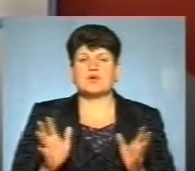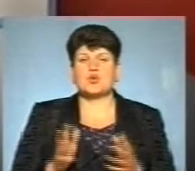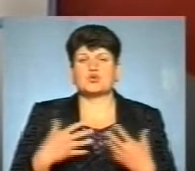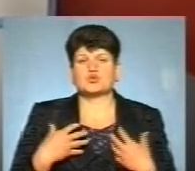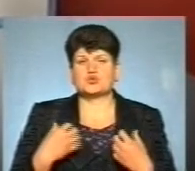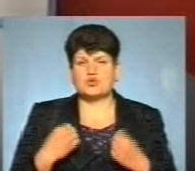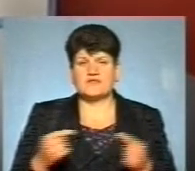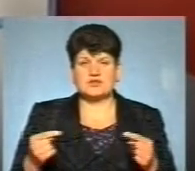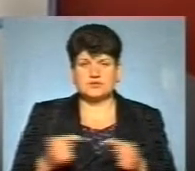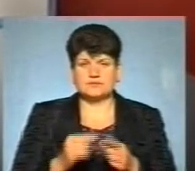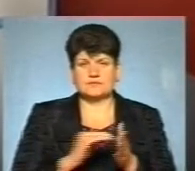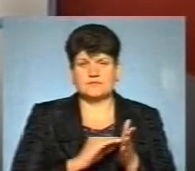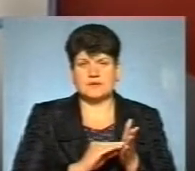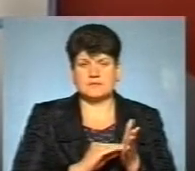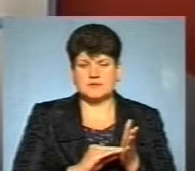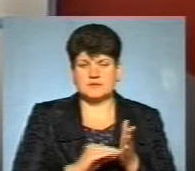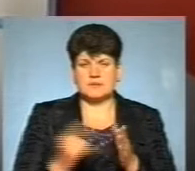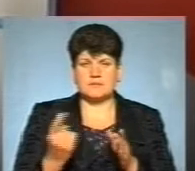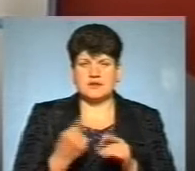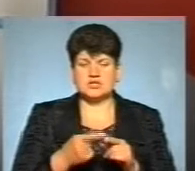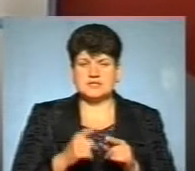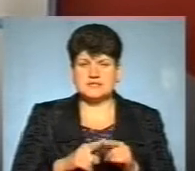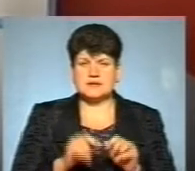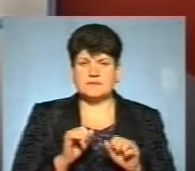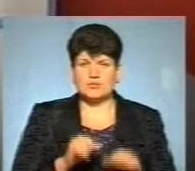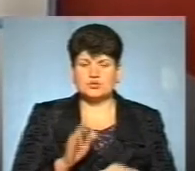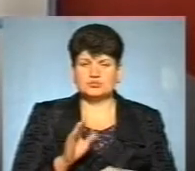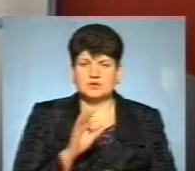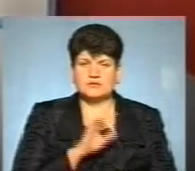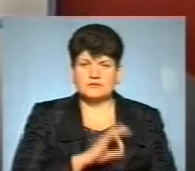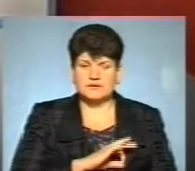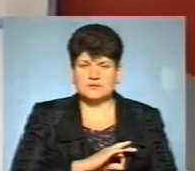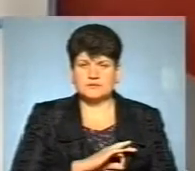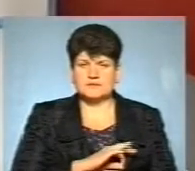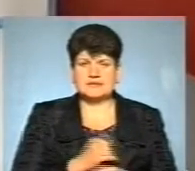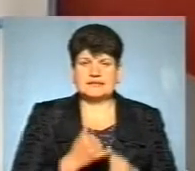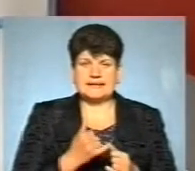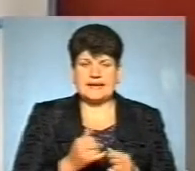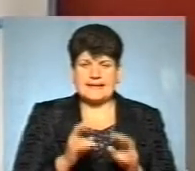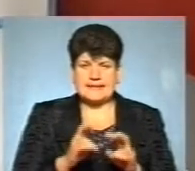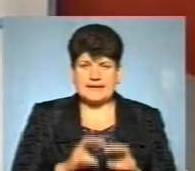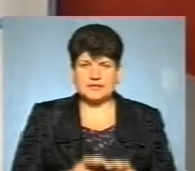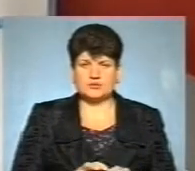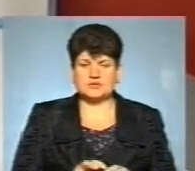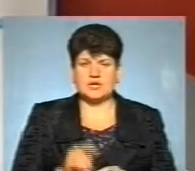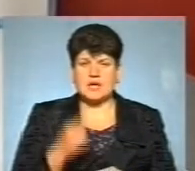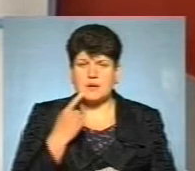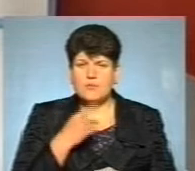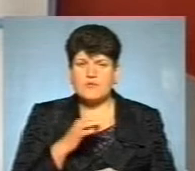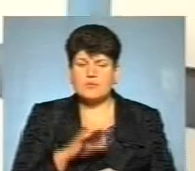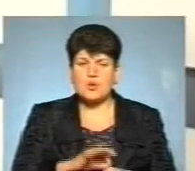здоров'я чітко визначено, що, по-перше, цей метод може бути використаний для діагностики, отже, мова про